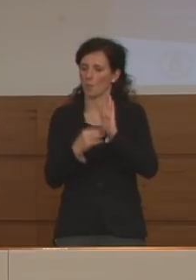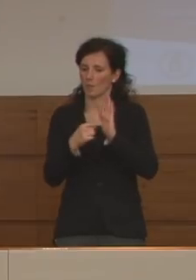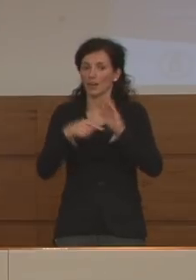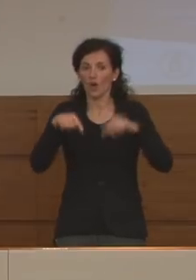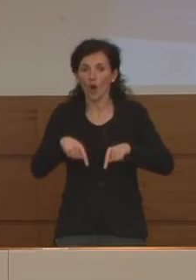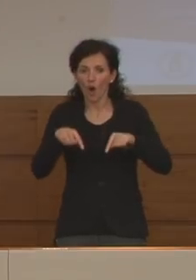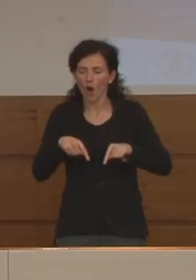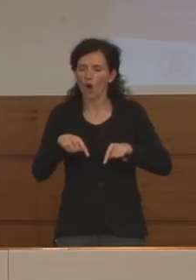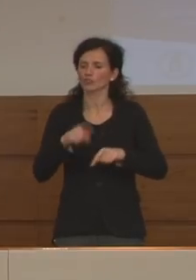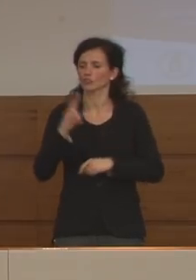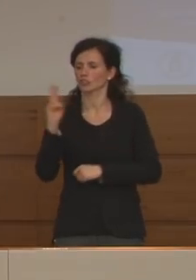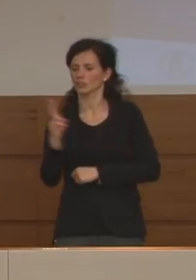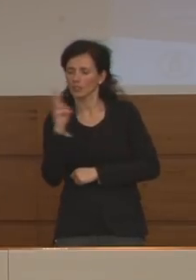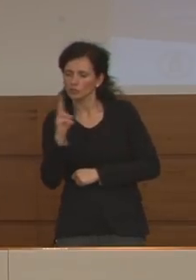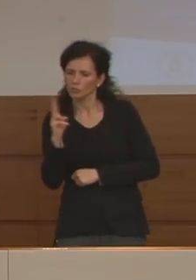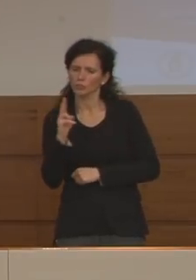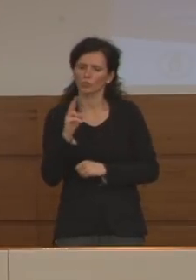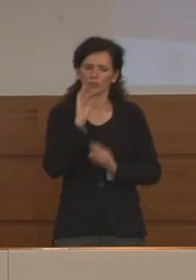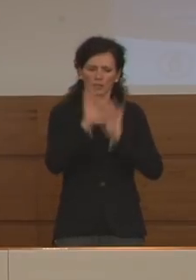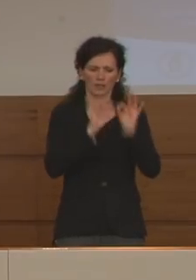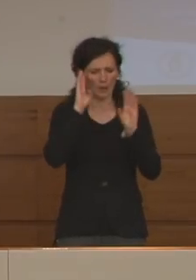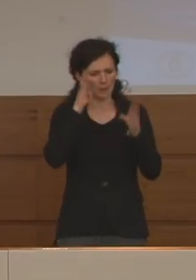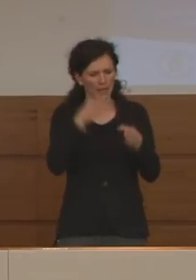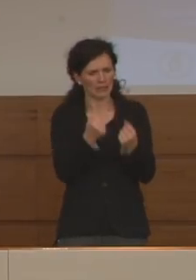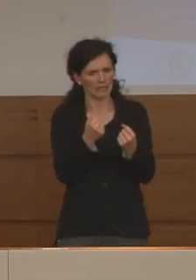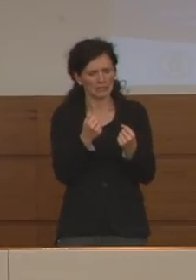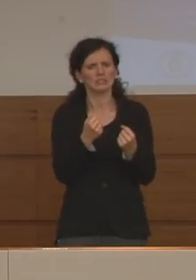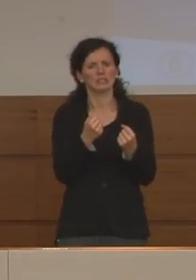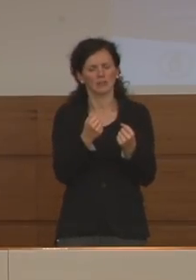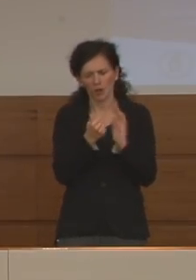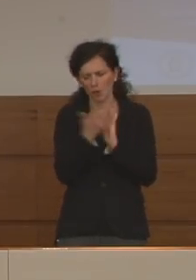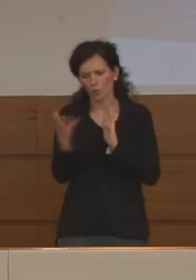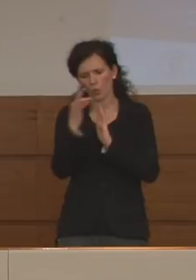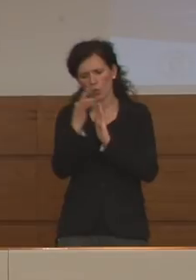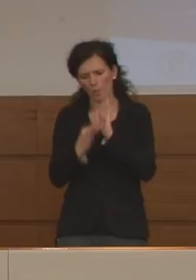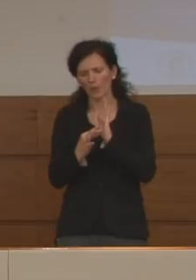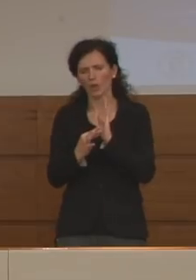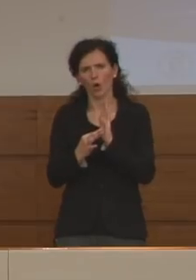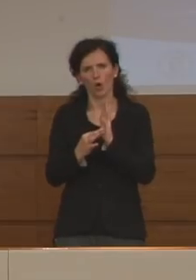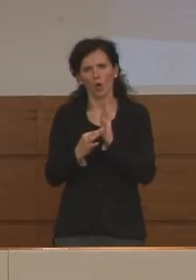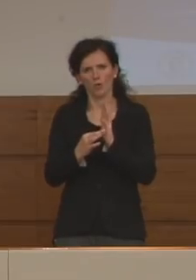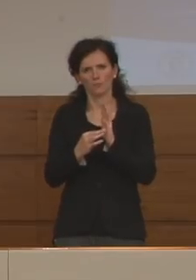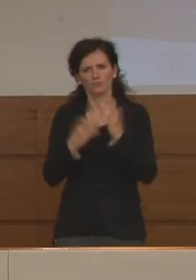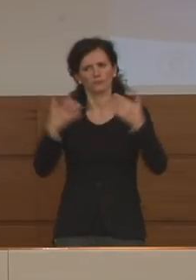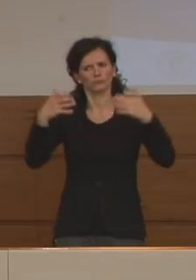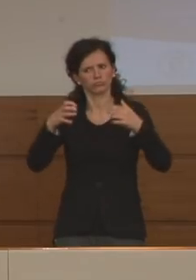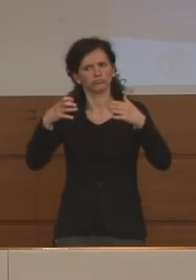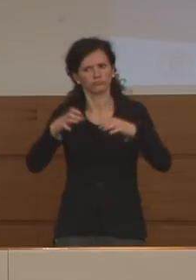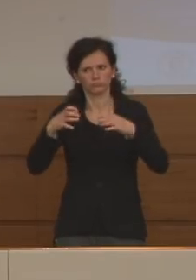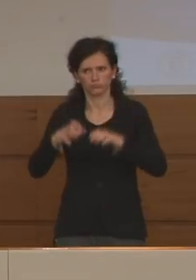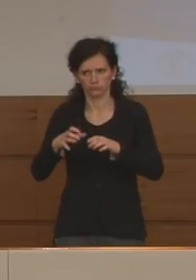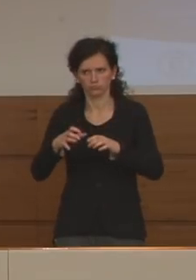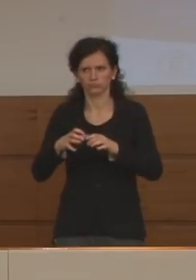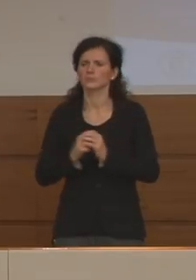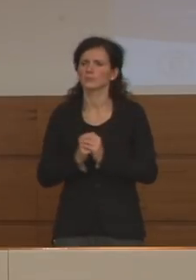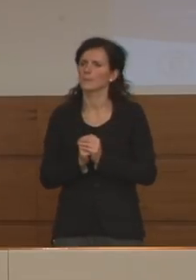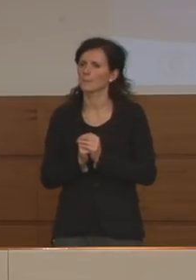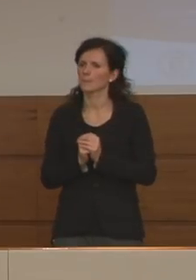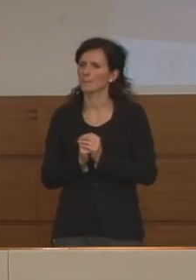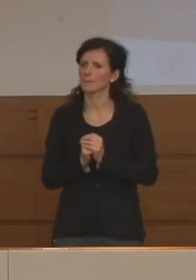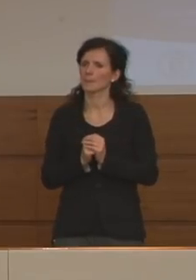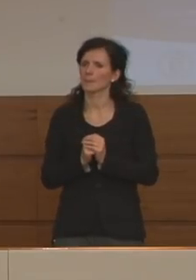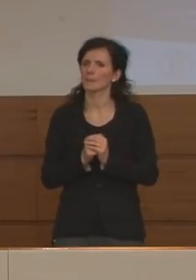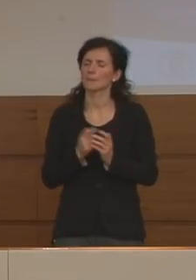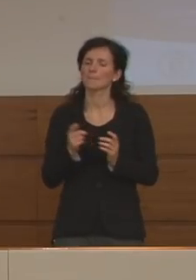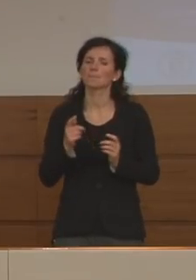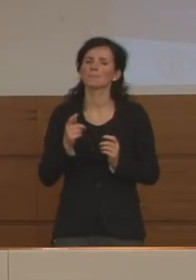i deceduti e le terapie intensive qui ogni giorno vengono elencati i nomi numeri di ogni giorno vengono riportati dalle aree dalle regioni